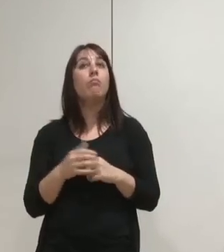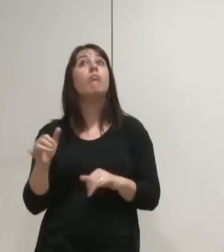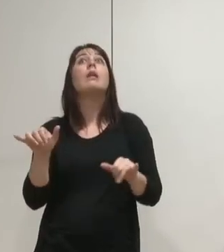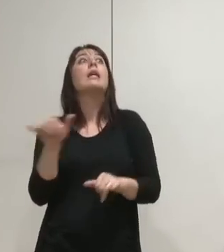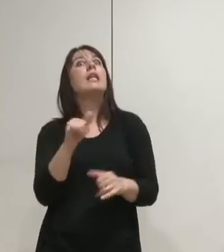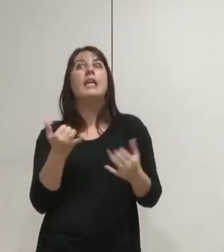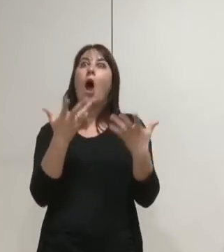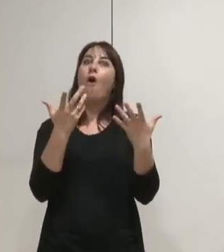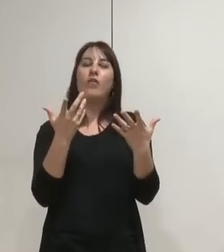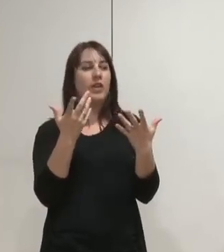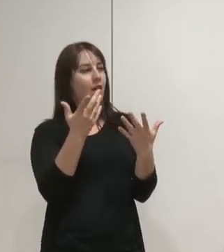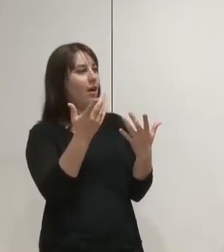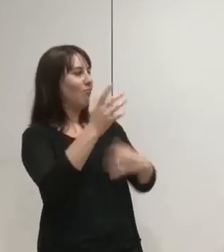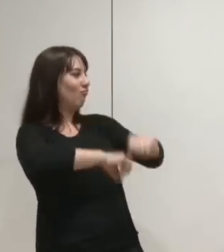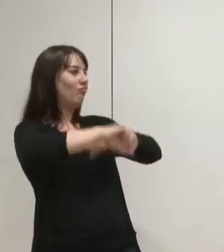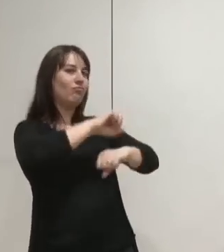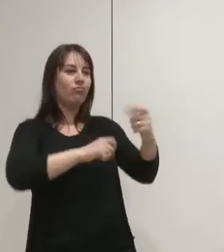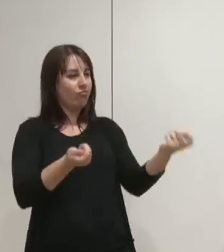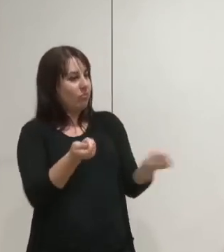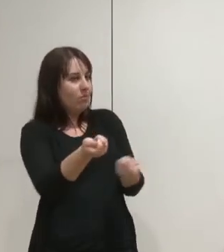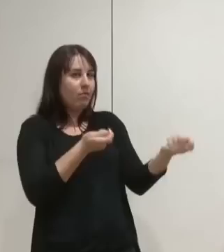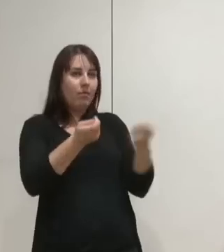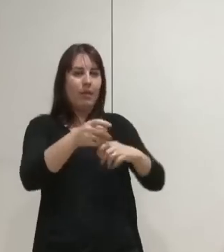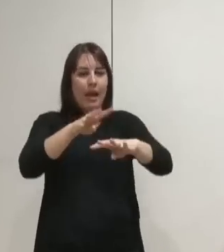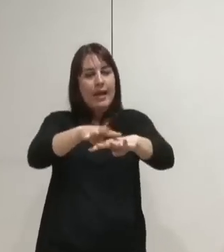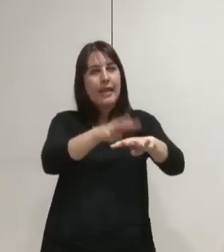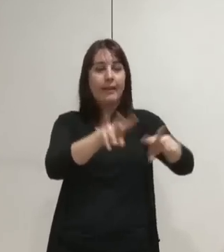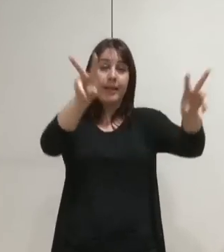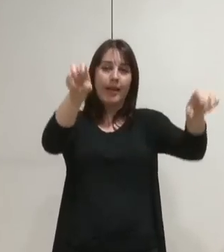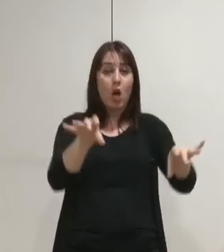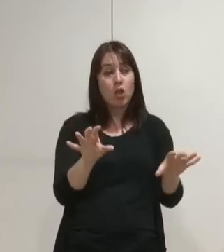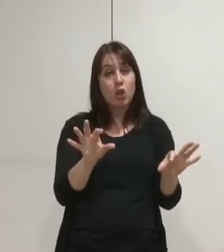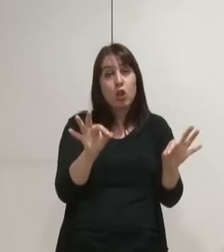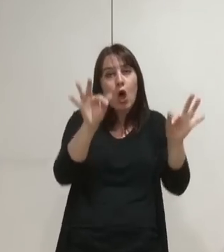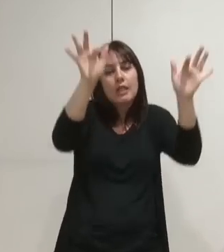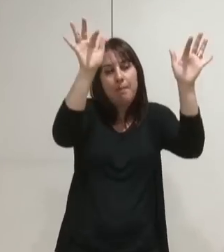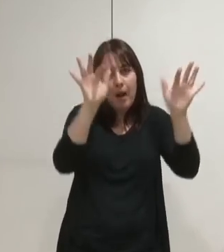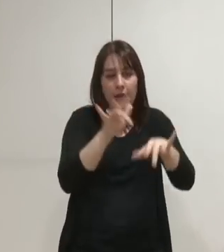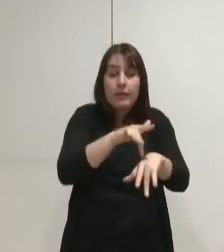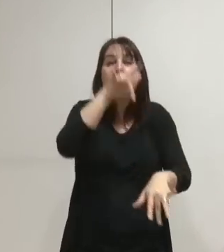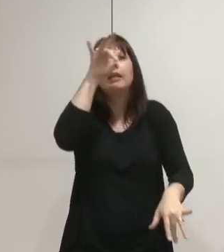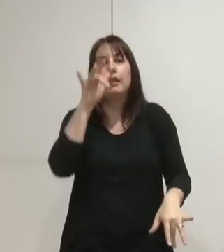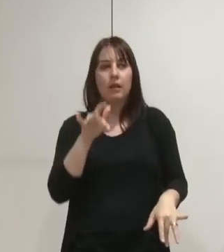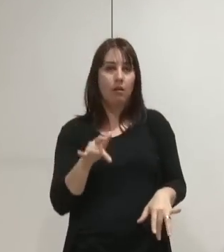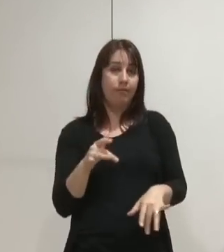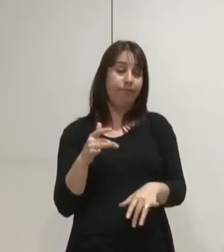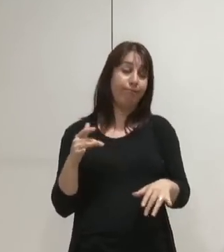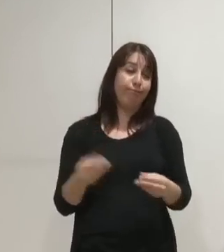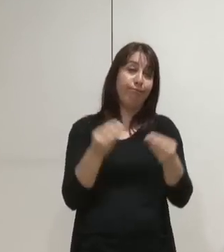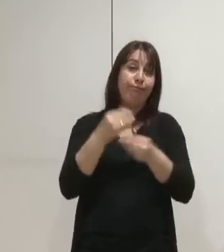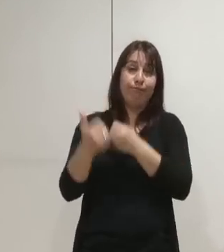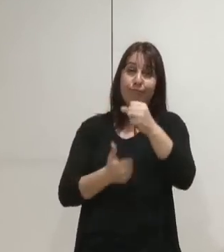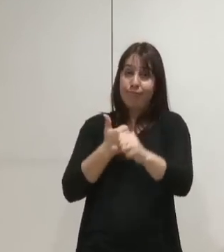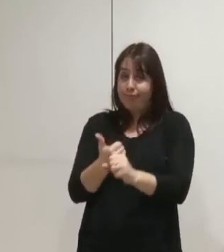d'un équipement situé au plus près de nos quartiers sensible entre guillemets et avec hlas depuis un an une vue